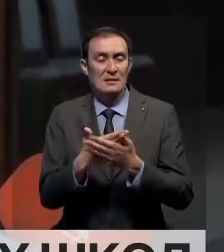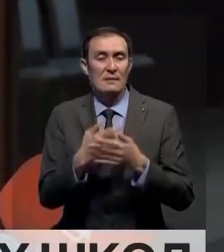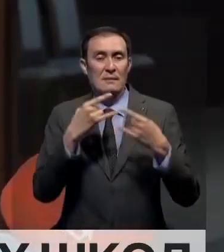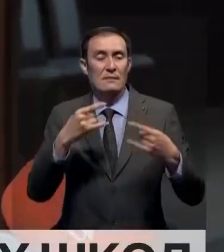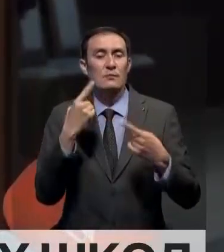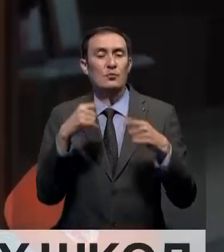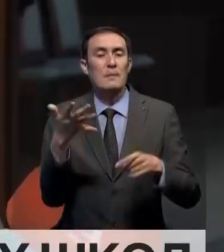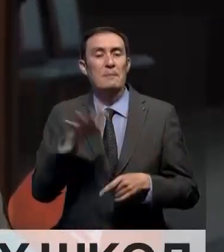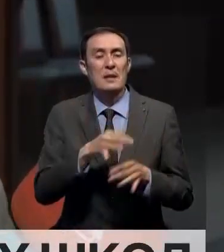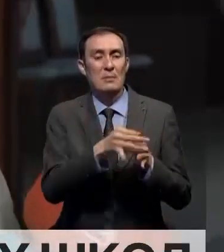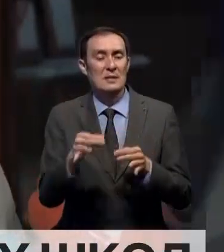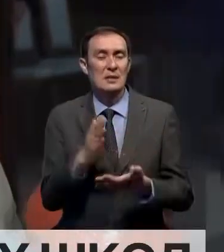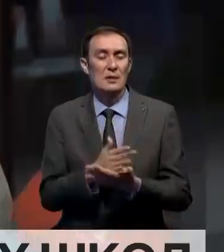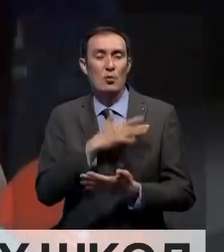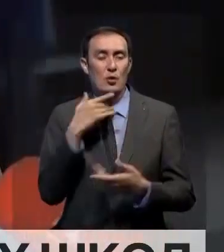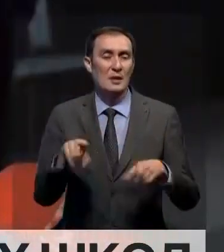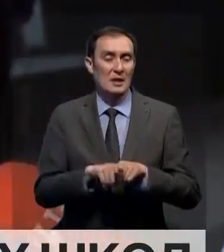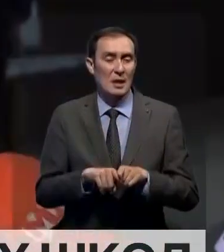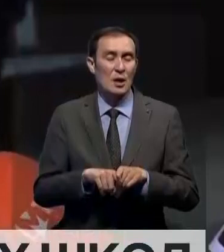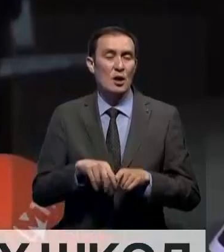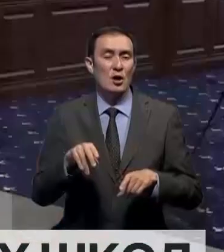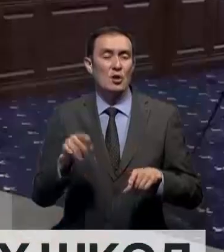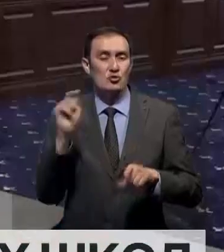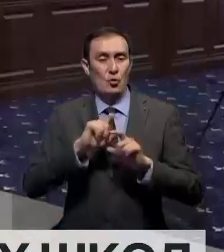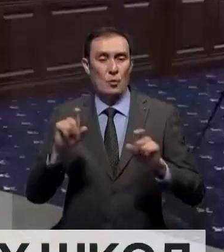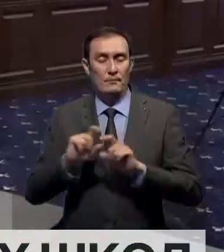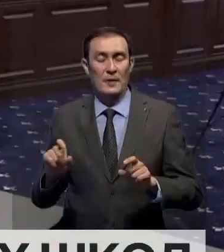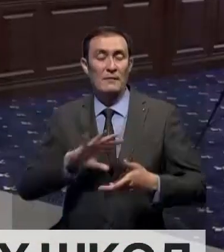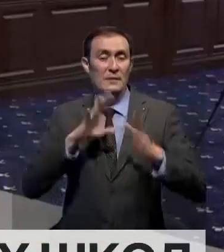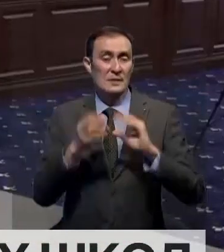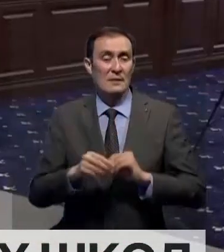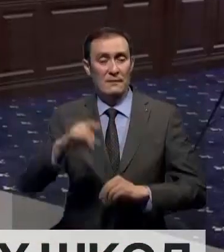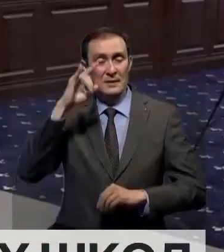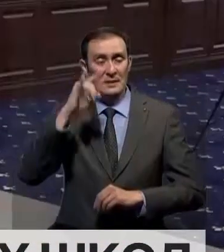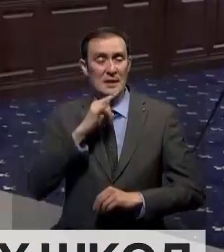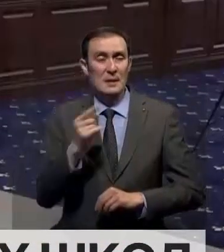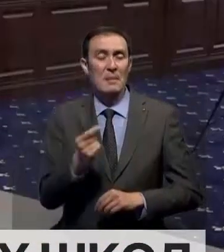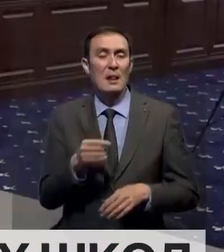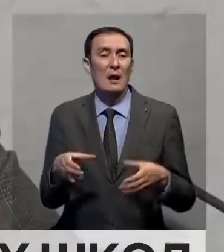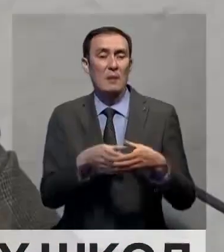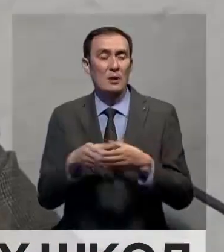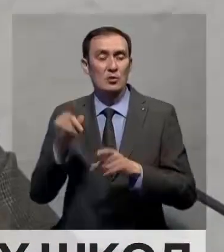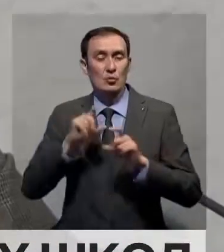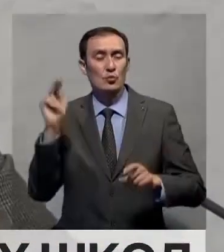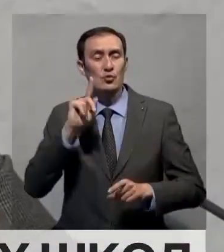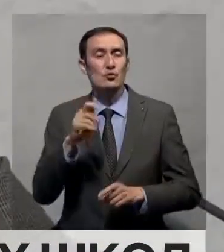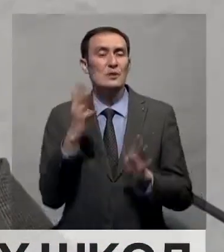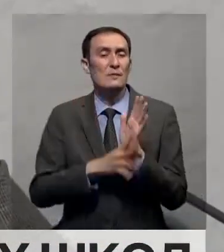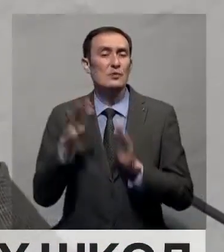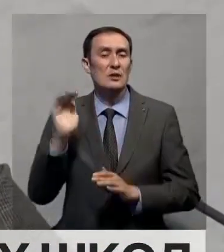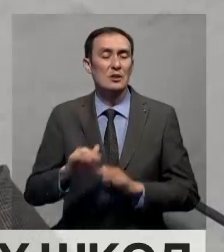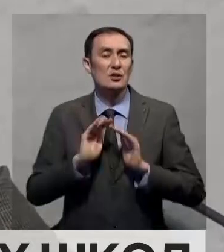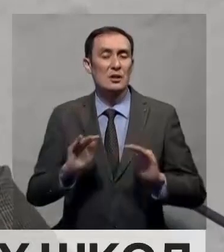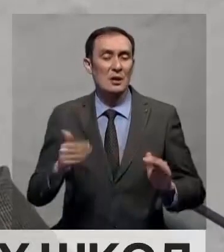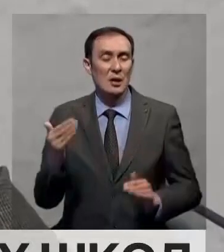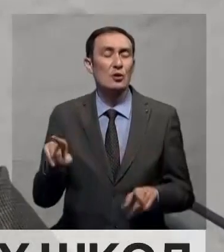регионов, где достаточно много таких малокомплектных школ. В целом по стране в малокомплектных школах учатся около 190 тысяч